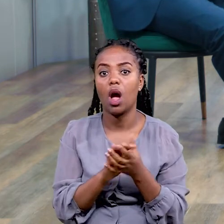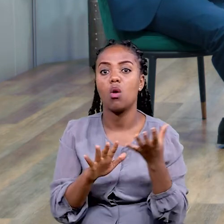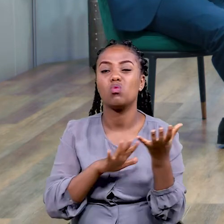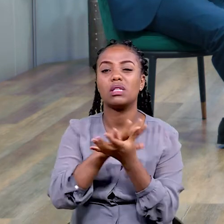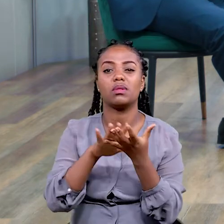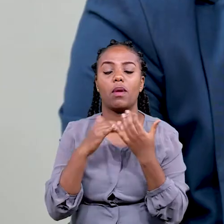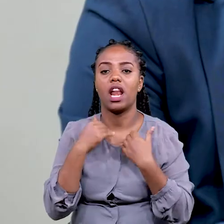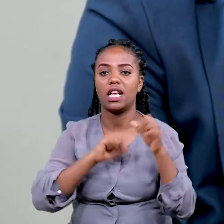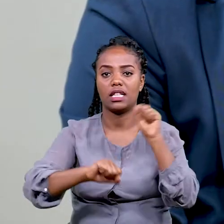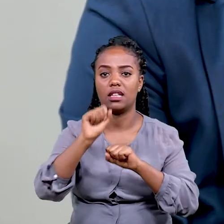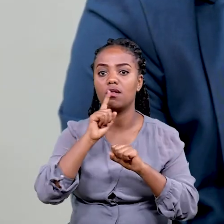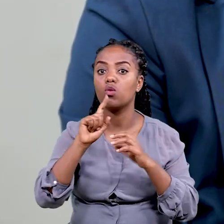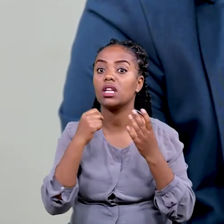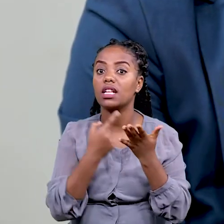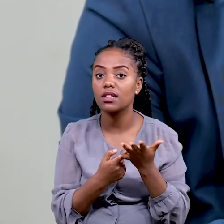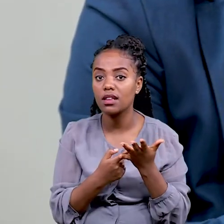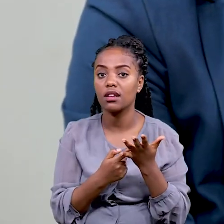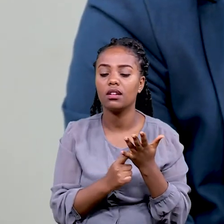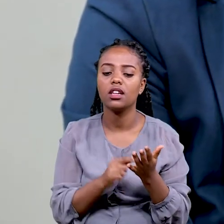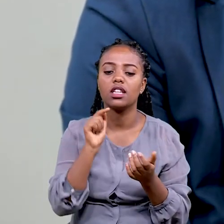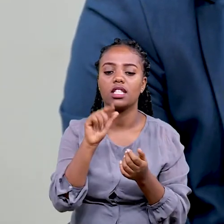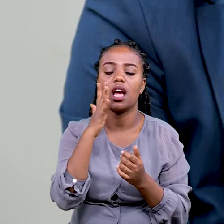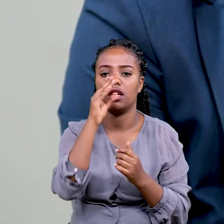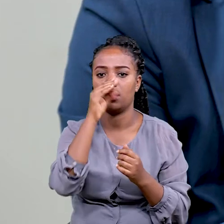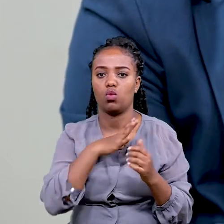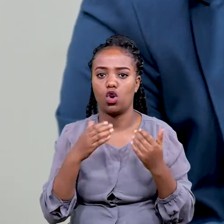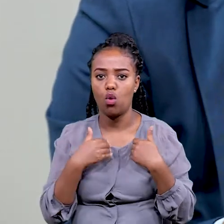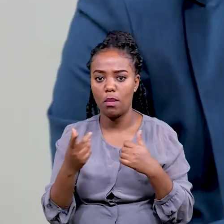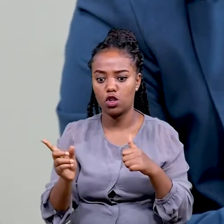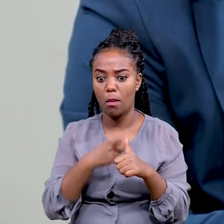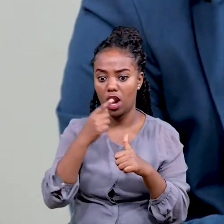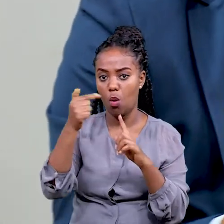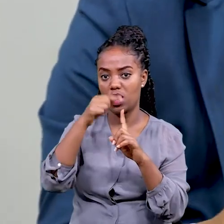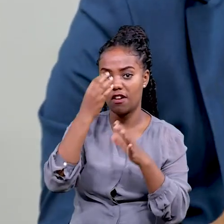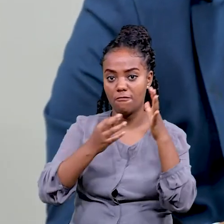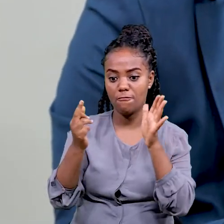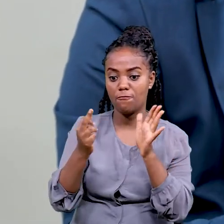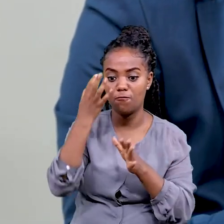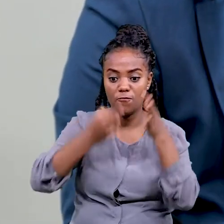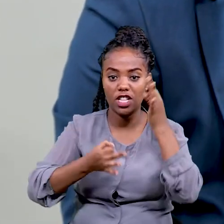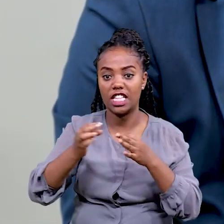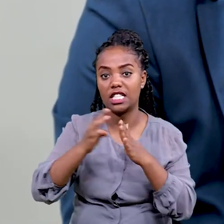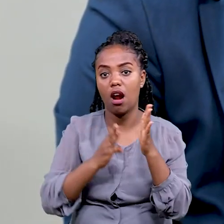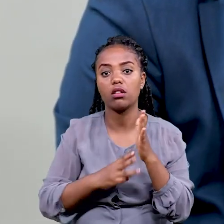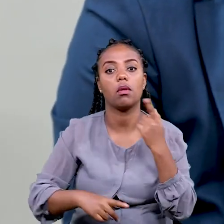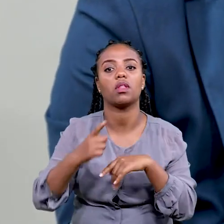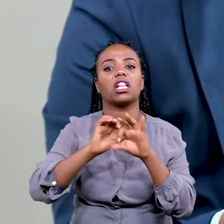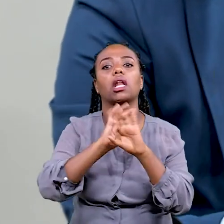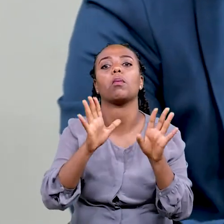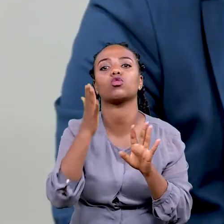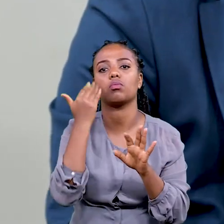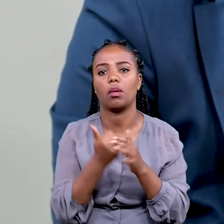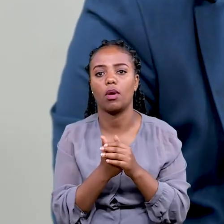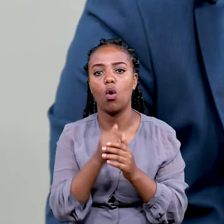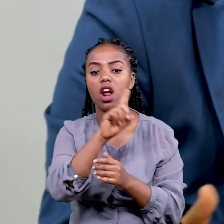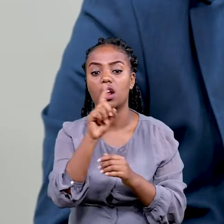ውስብስብ ያለ ሳይንስ ነው። ስለዚህ እንደዚህ አይነት ሰዎች አሉ። መጀመሪያውን ወደ ፍትህ ስርዓቱ መምጣት የሌለባቸውንም ሊያጋጥሙ ይችላሉ።